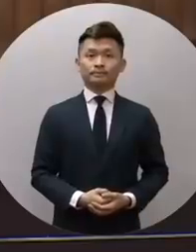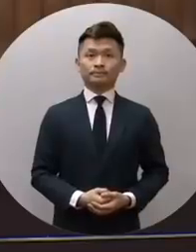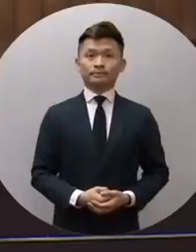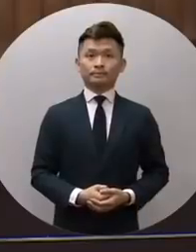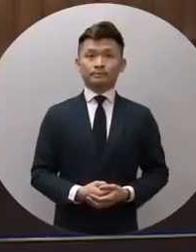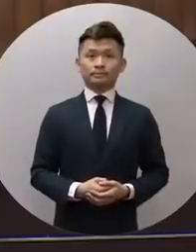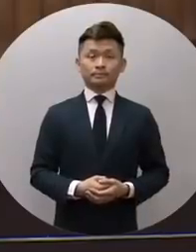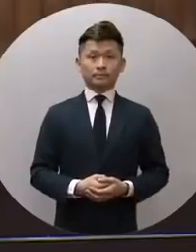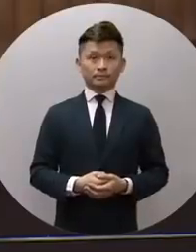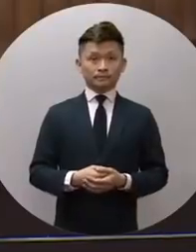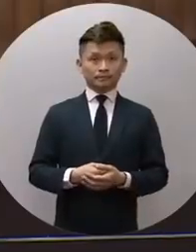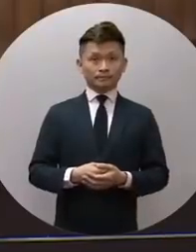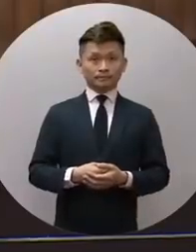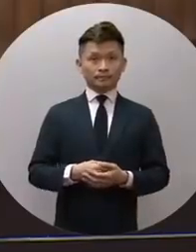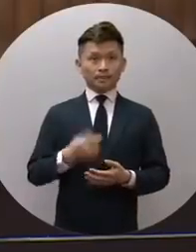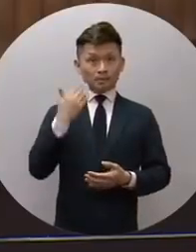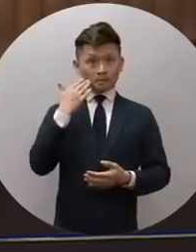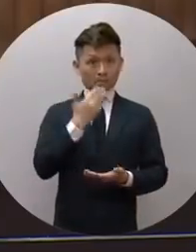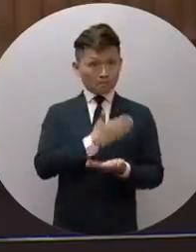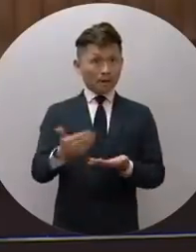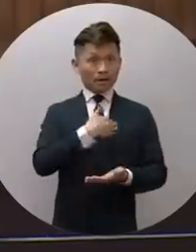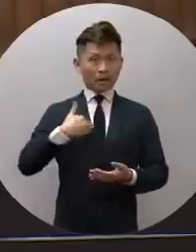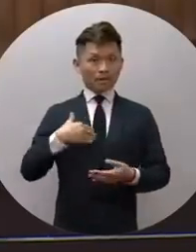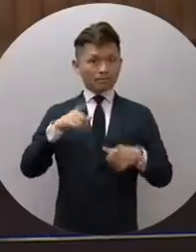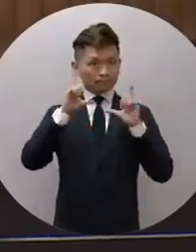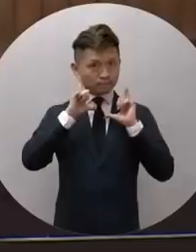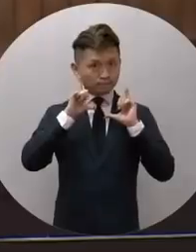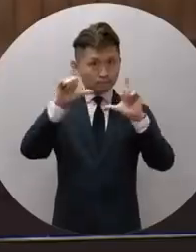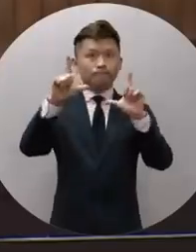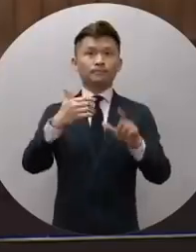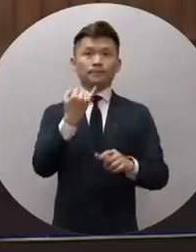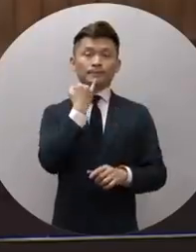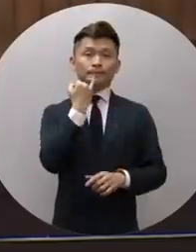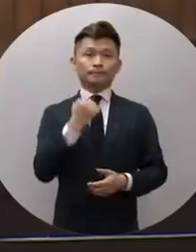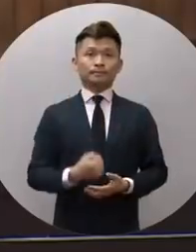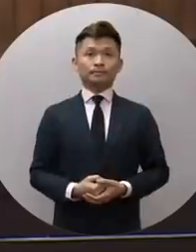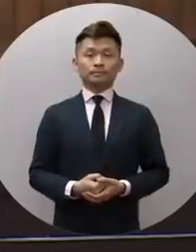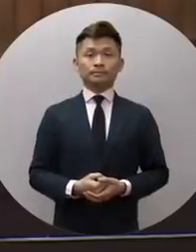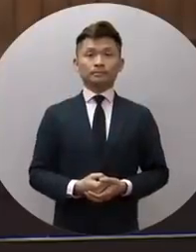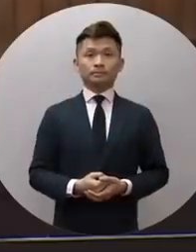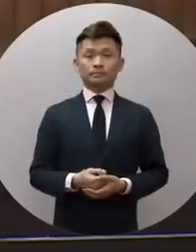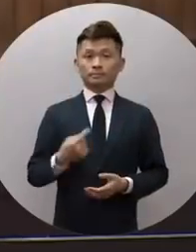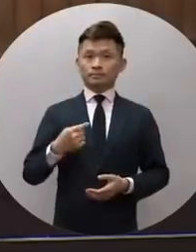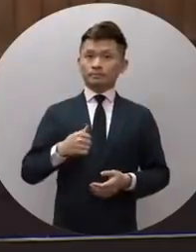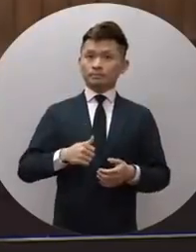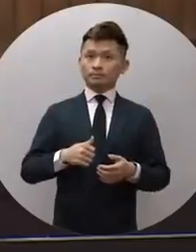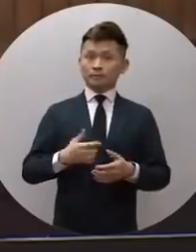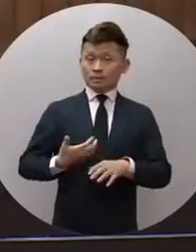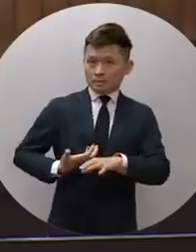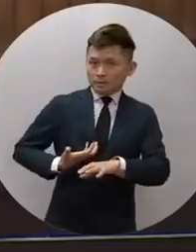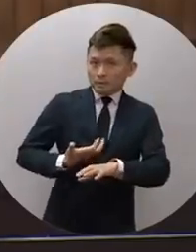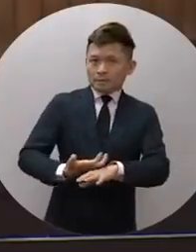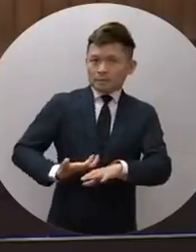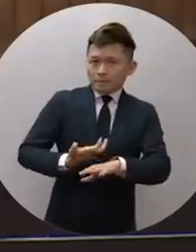扬汤止沸才能够昂首阔步走出去。不计回忆，付出心